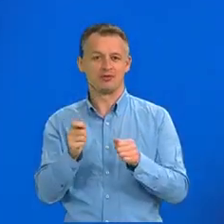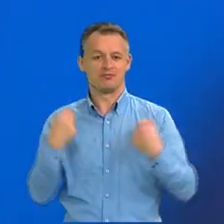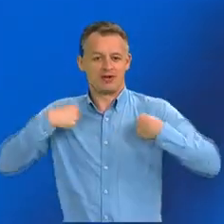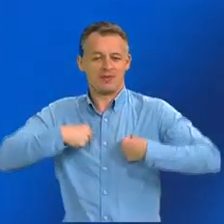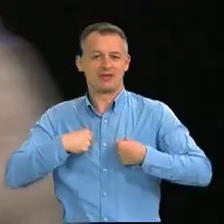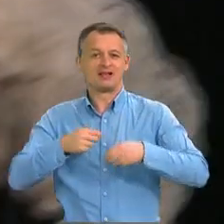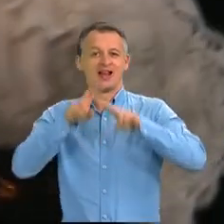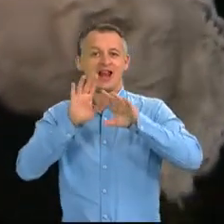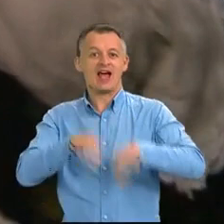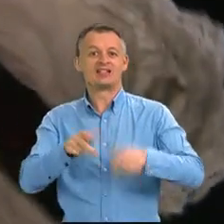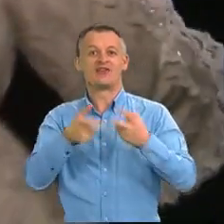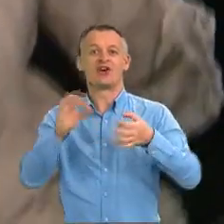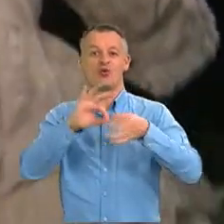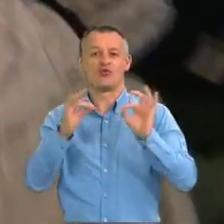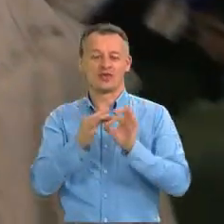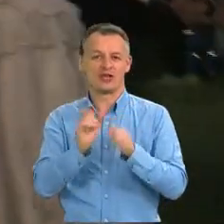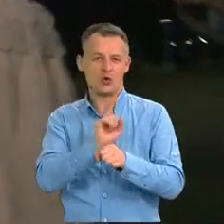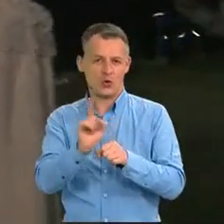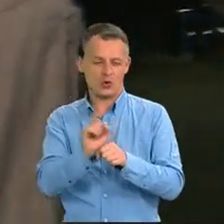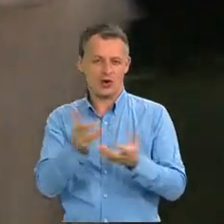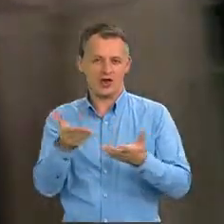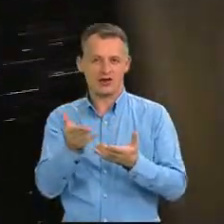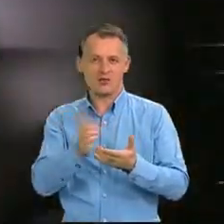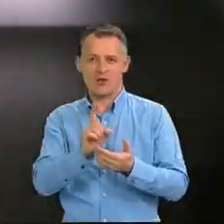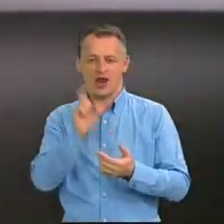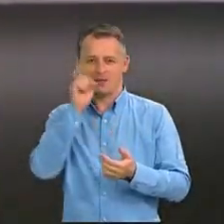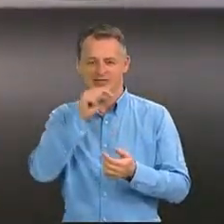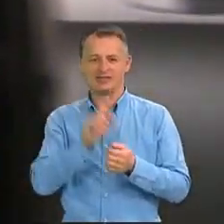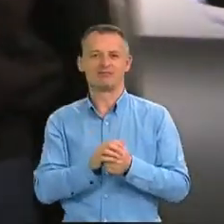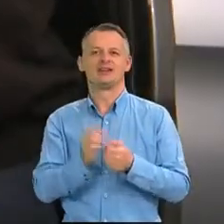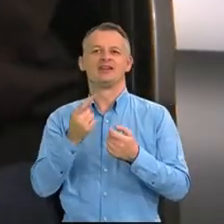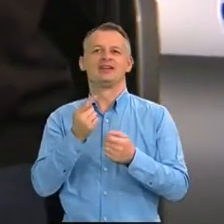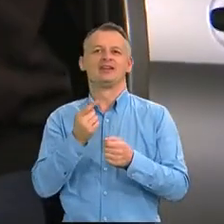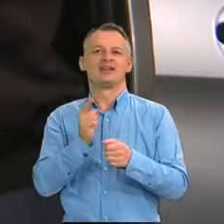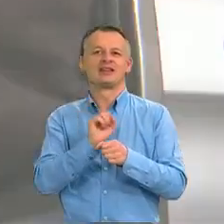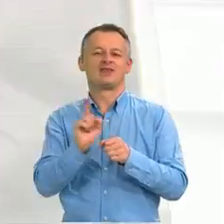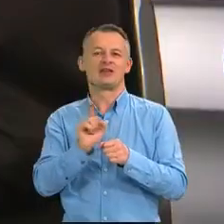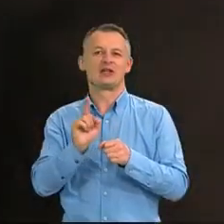fără cuvinte. Accesoriile care nu au lipsit niciunei vedete au fost tiarele prețioase.